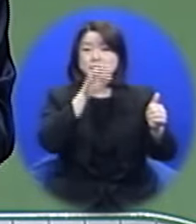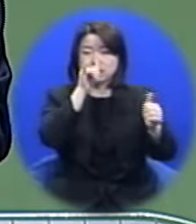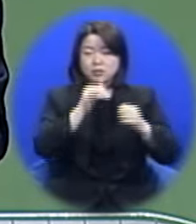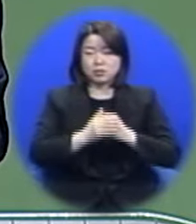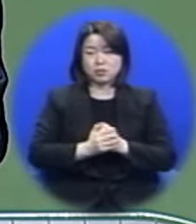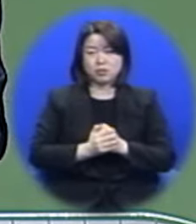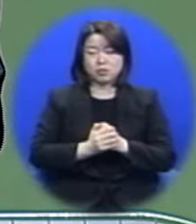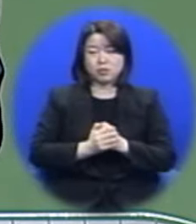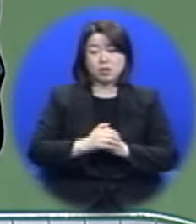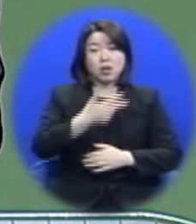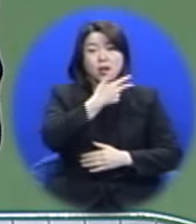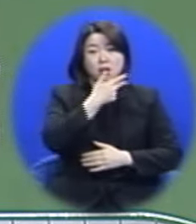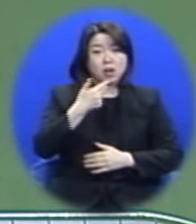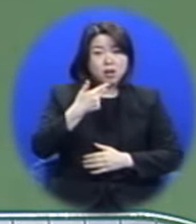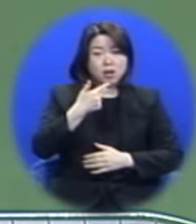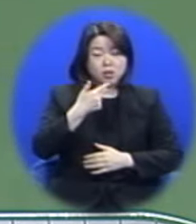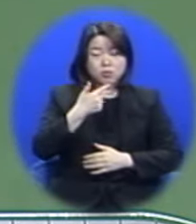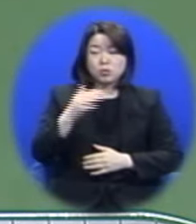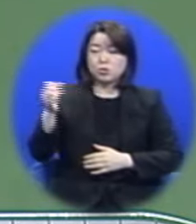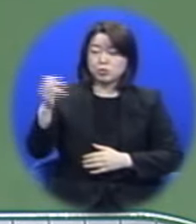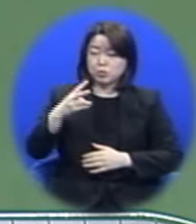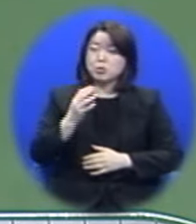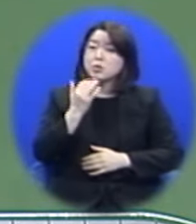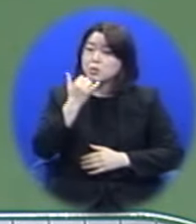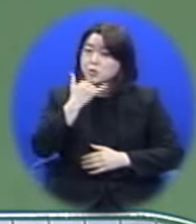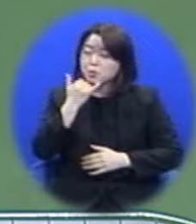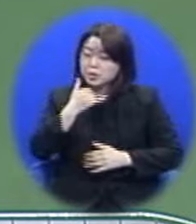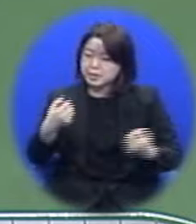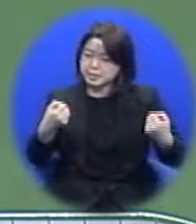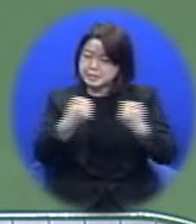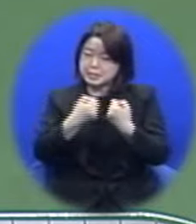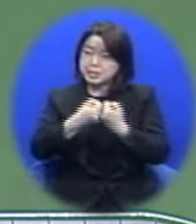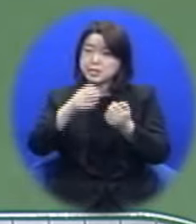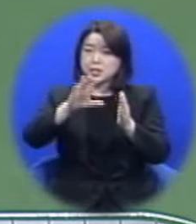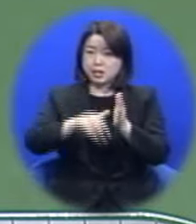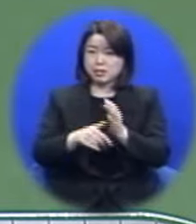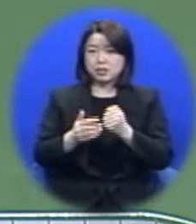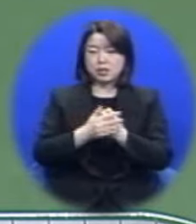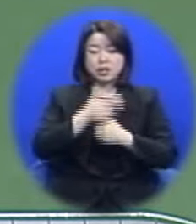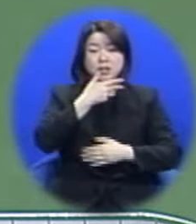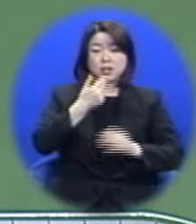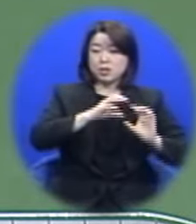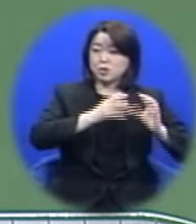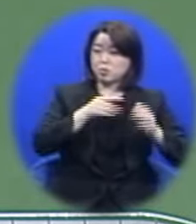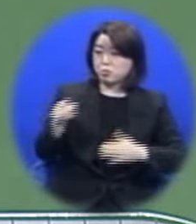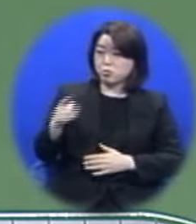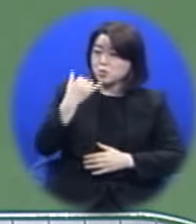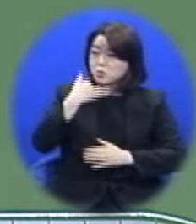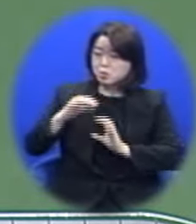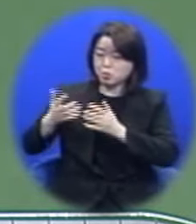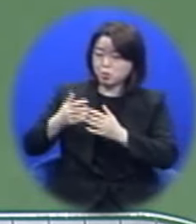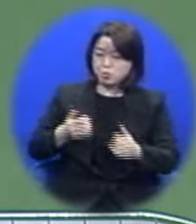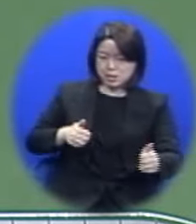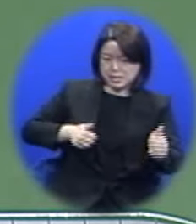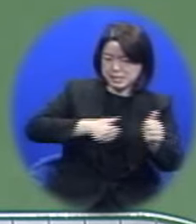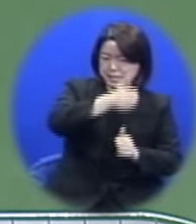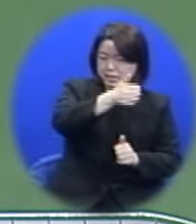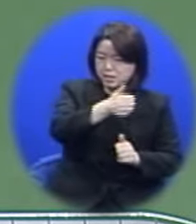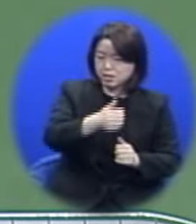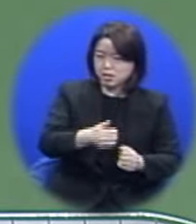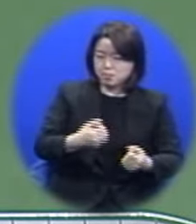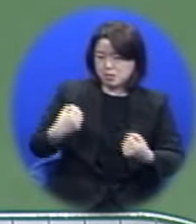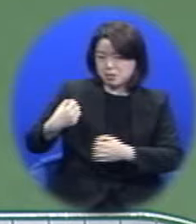영국과 독일 사이에 전쟁이 벌어졌을 때 그때 영국은 독일을 이길 수 있는 전투력이나 그런 국력이